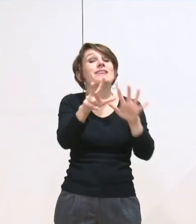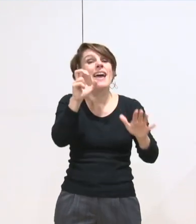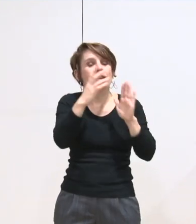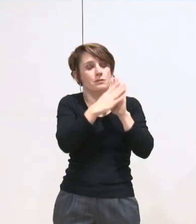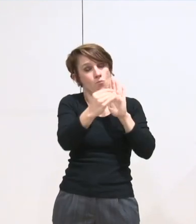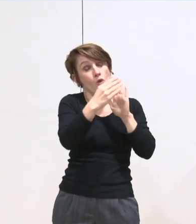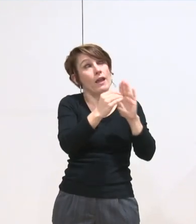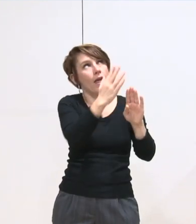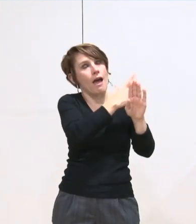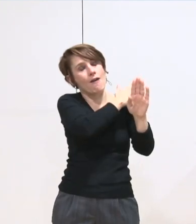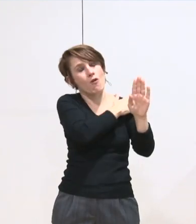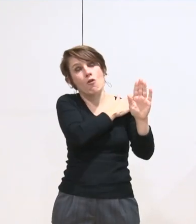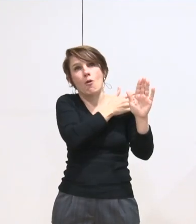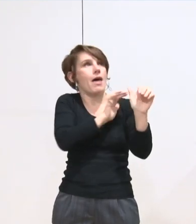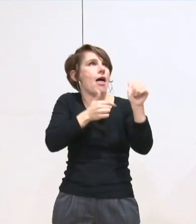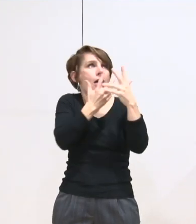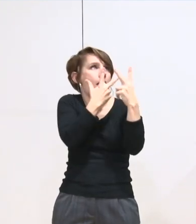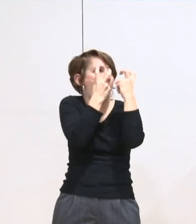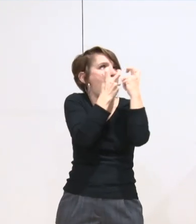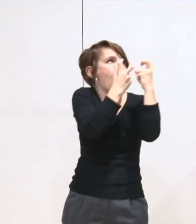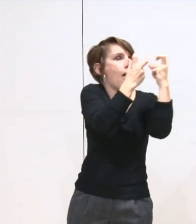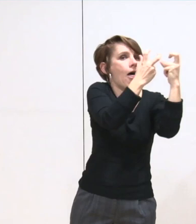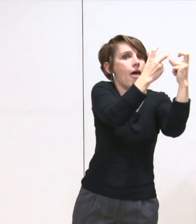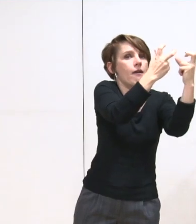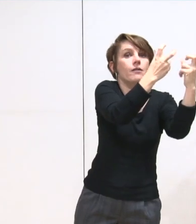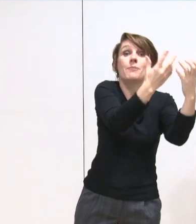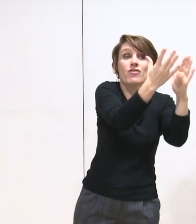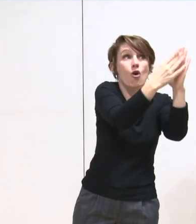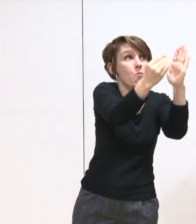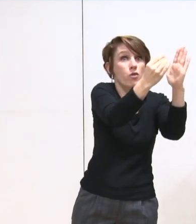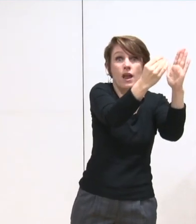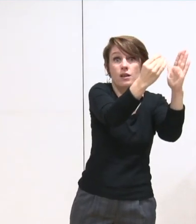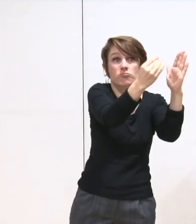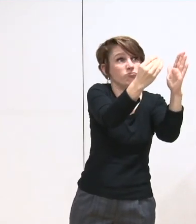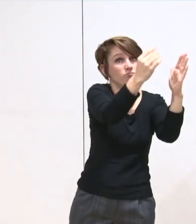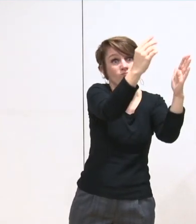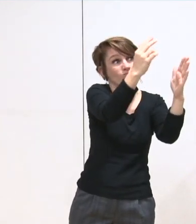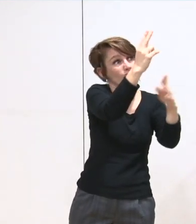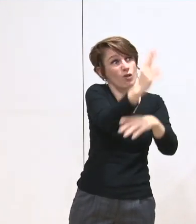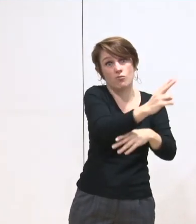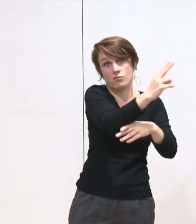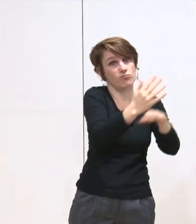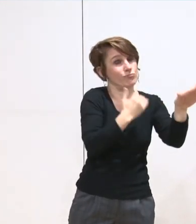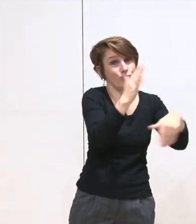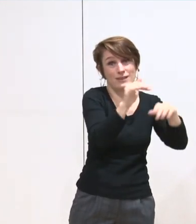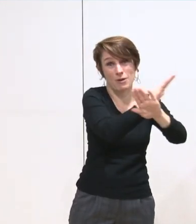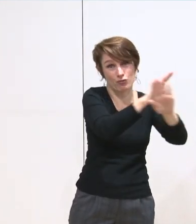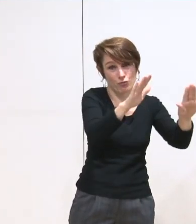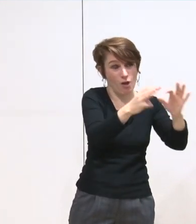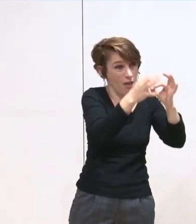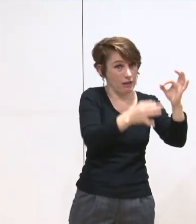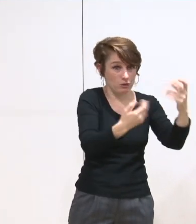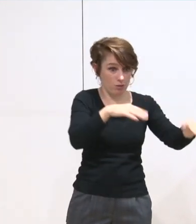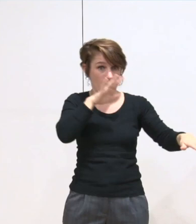modèle, nous étions en avance. À présent que ce modèle est devenu obsolète, cette avance est devenue un retard qui place Grenoble dans une